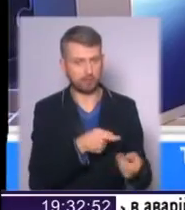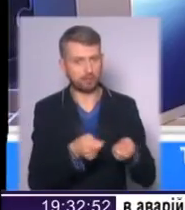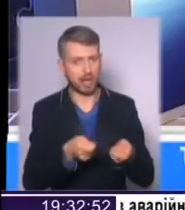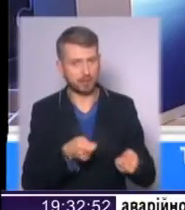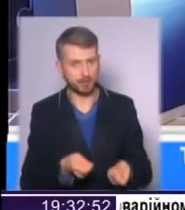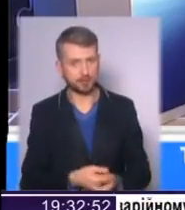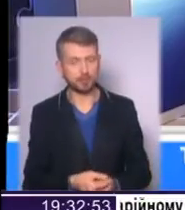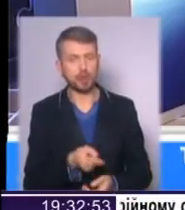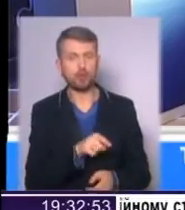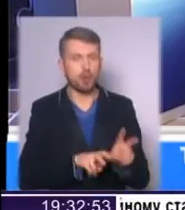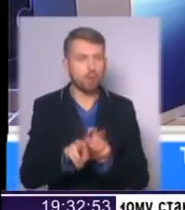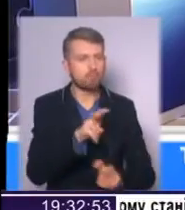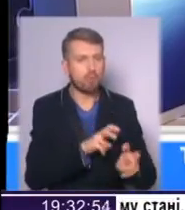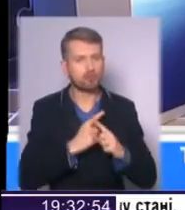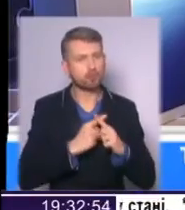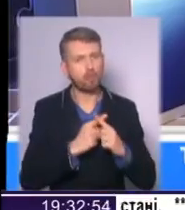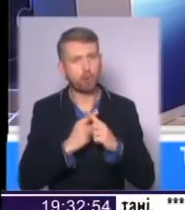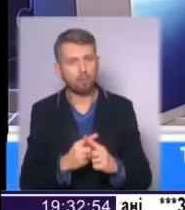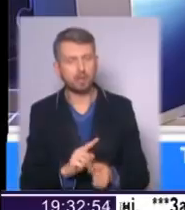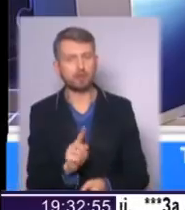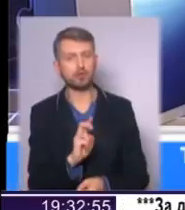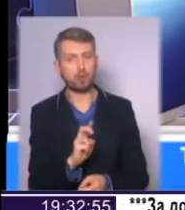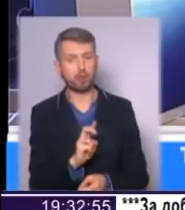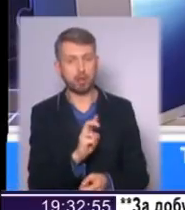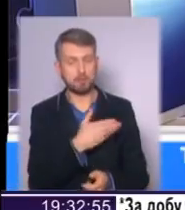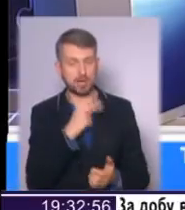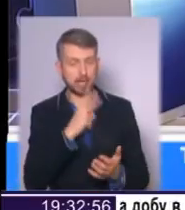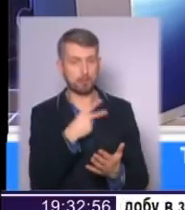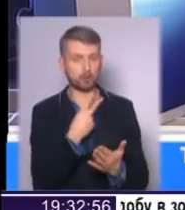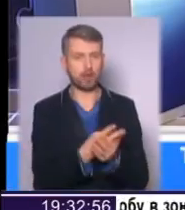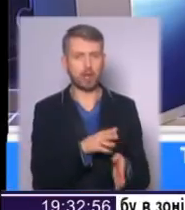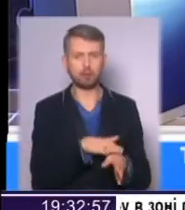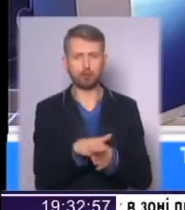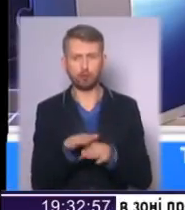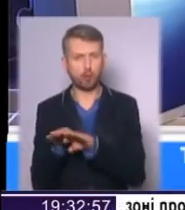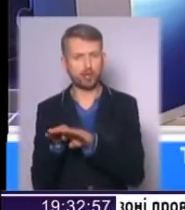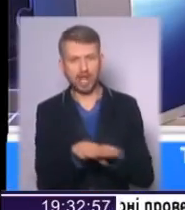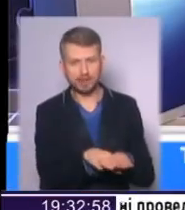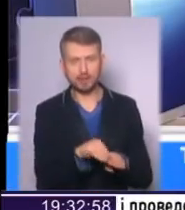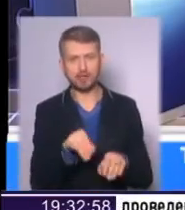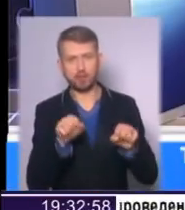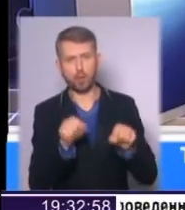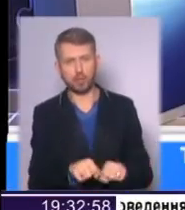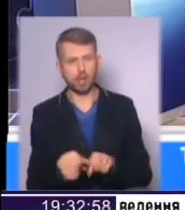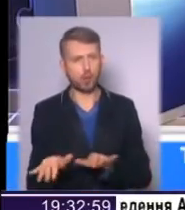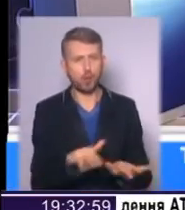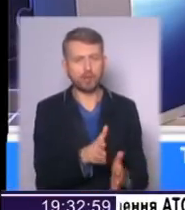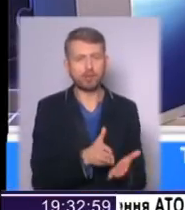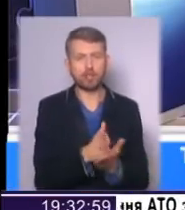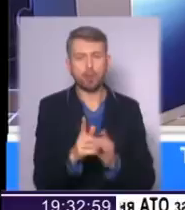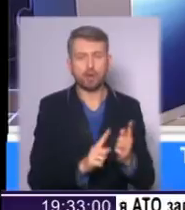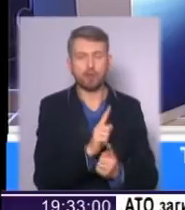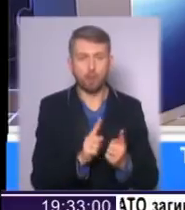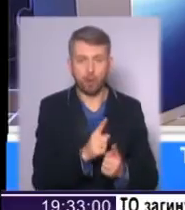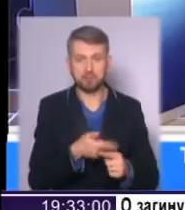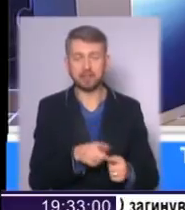Тому пошук компромісів для того, щоб ми демонстрували принаймні абсолютну єдність і все ж таки могли рухатися шляхом реформ,